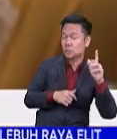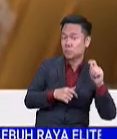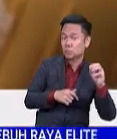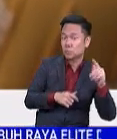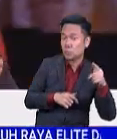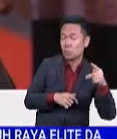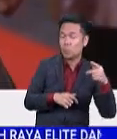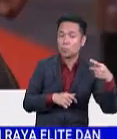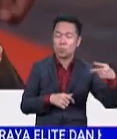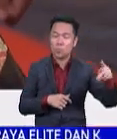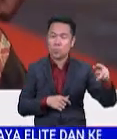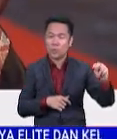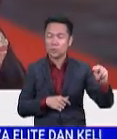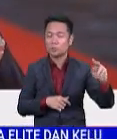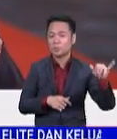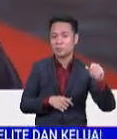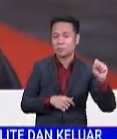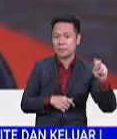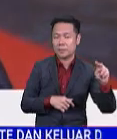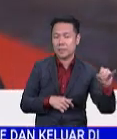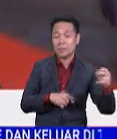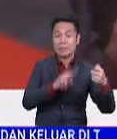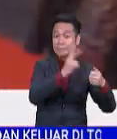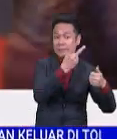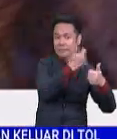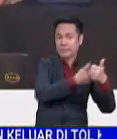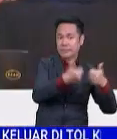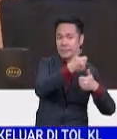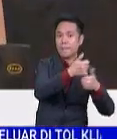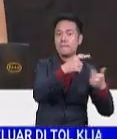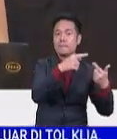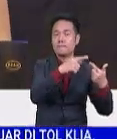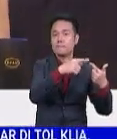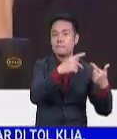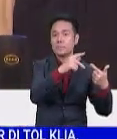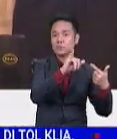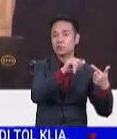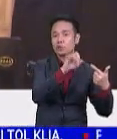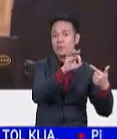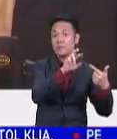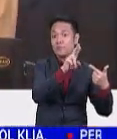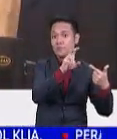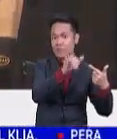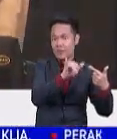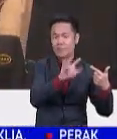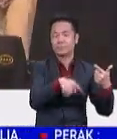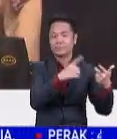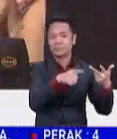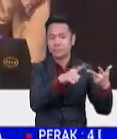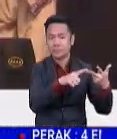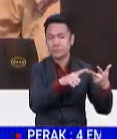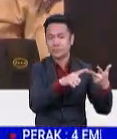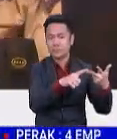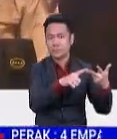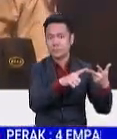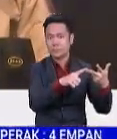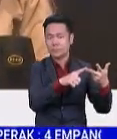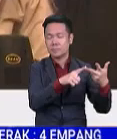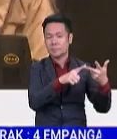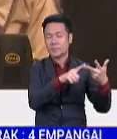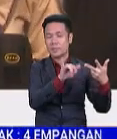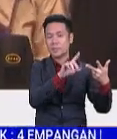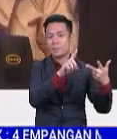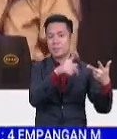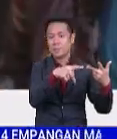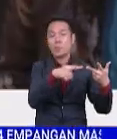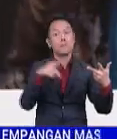gahar m jasni timbalan ketua menteri 255 dokter Jeffrey kitingan dana yang dipertua dewan